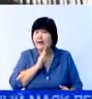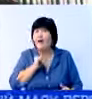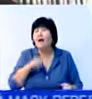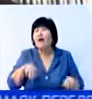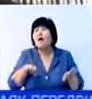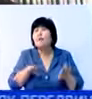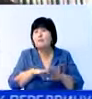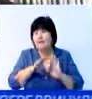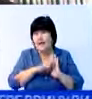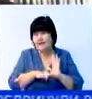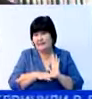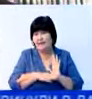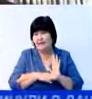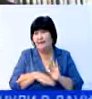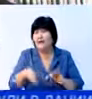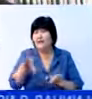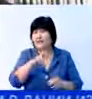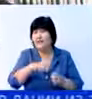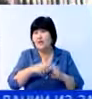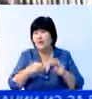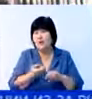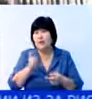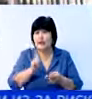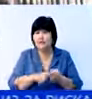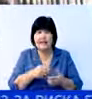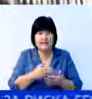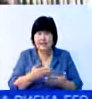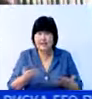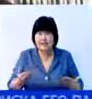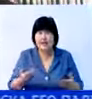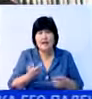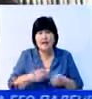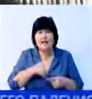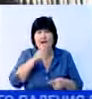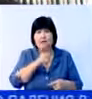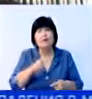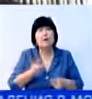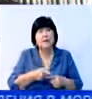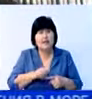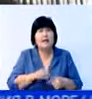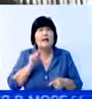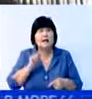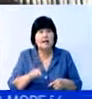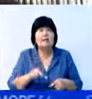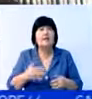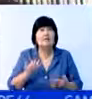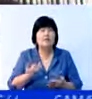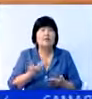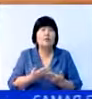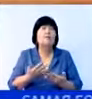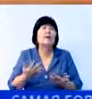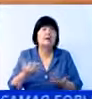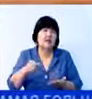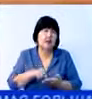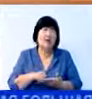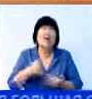правило, все проблемы, которые связаны с их этим периодом, они вот и именно в этой области и находятся.